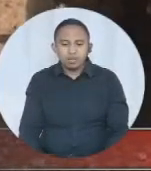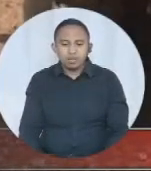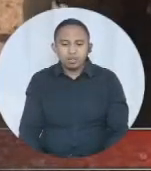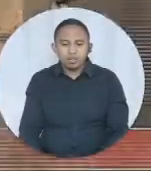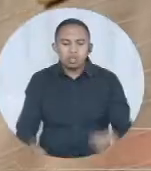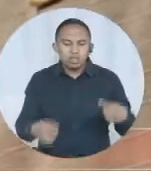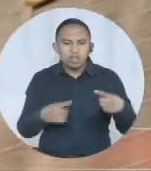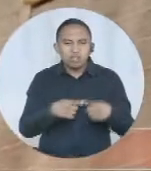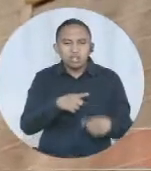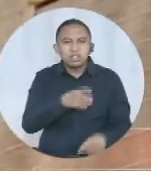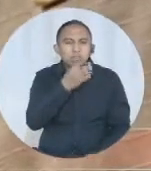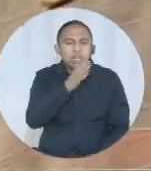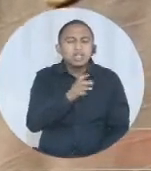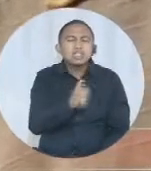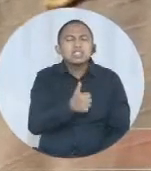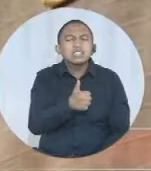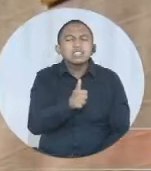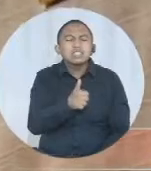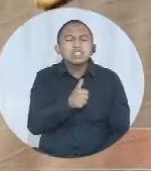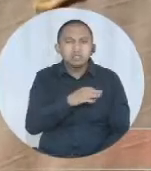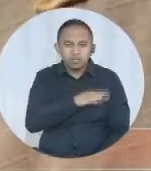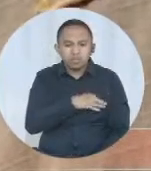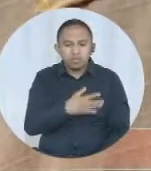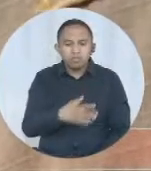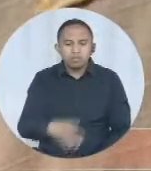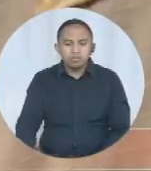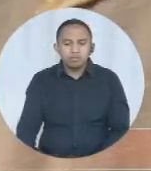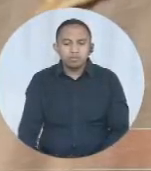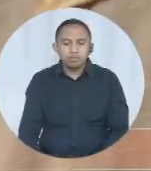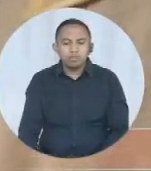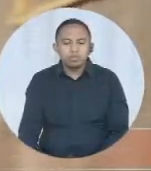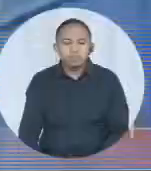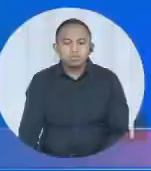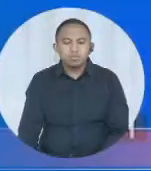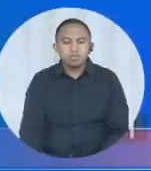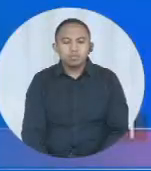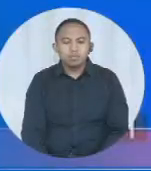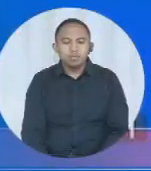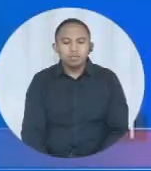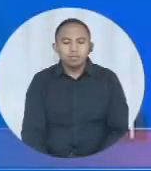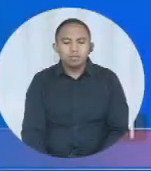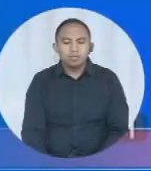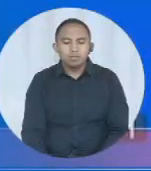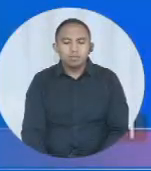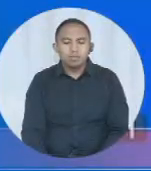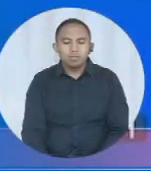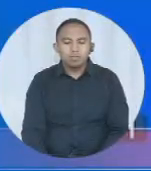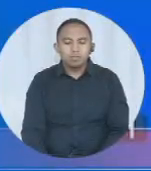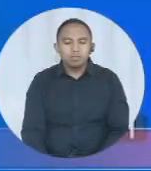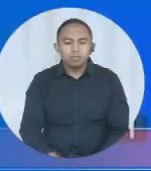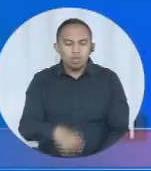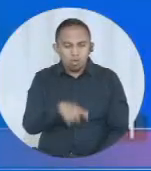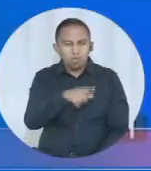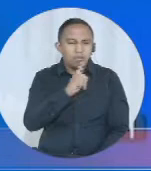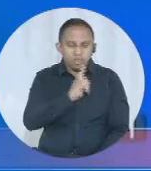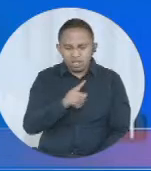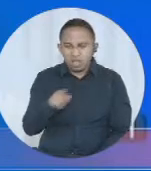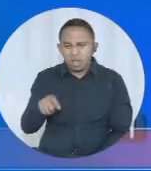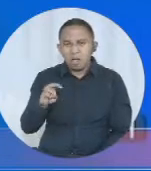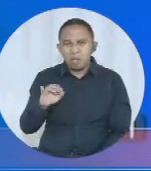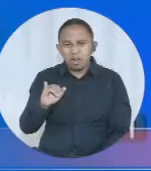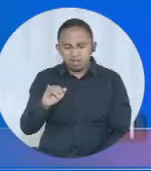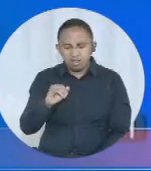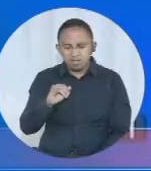nefa hoe izy io firenena io. L'opposition de certains états du G5 Sahel à la présidence du Mali est liée